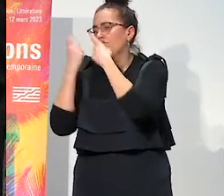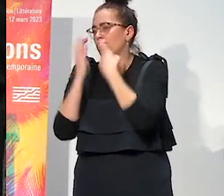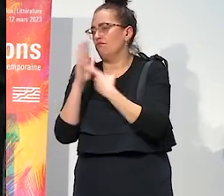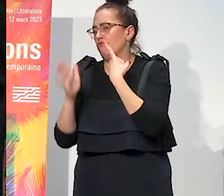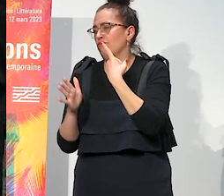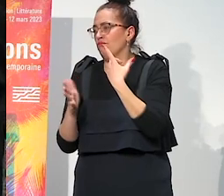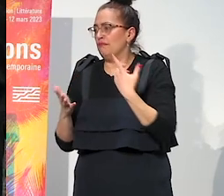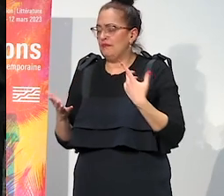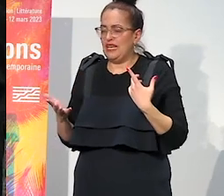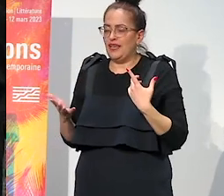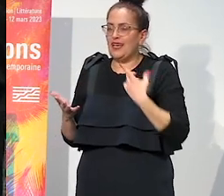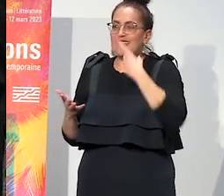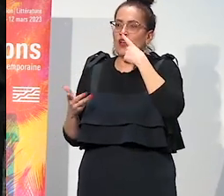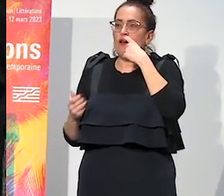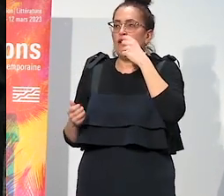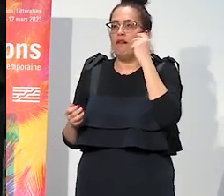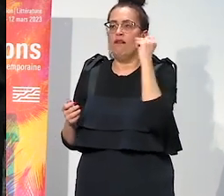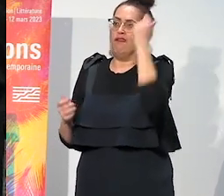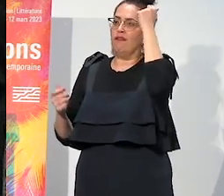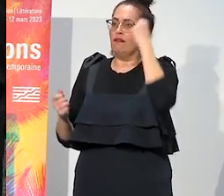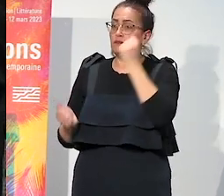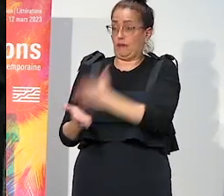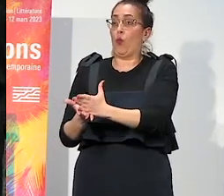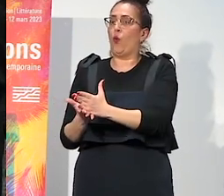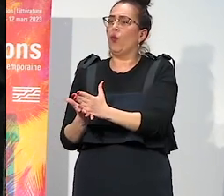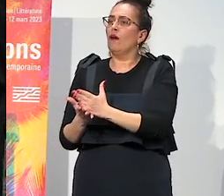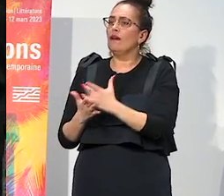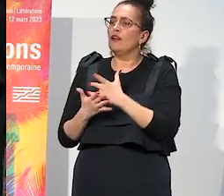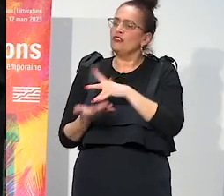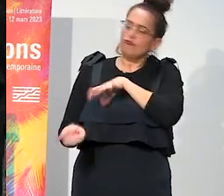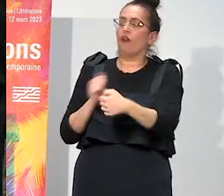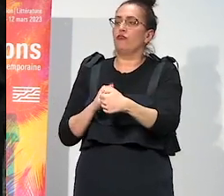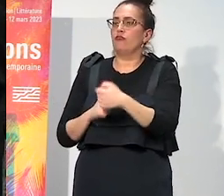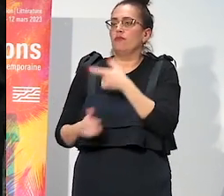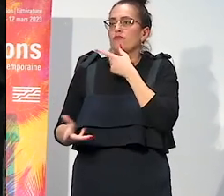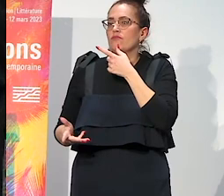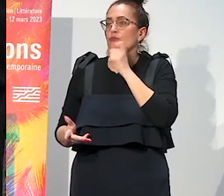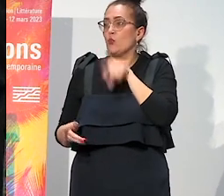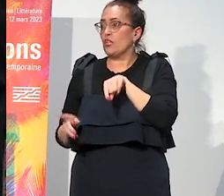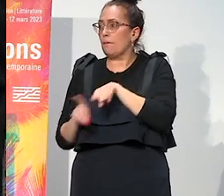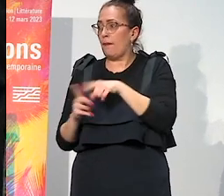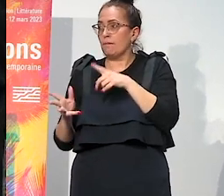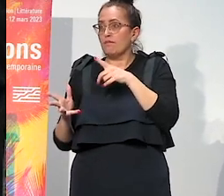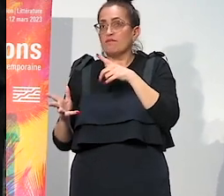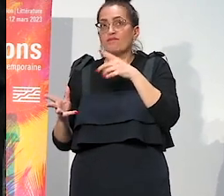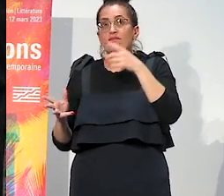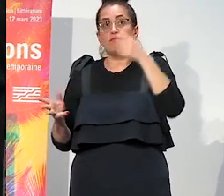mais je ne peux pas passer d'une chose à l'autre, en fait. J'ai besoin que quelque chose s'impose, en fait.